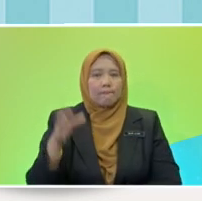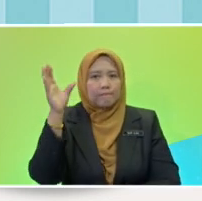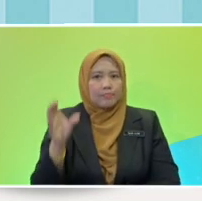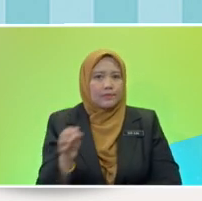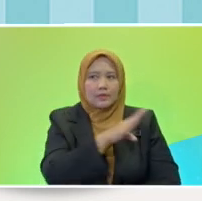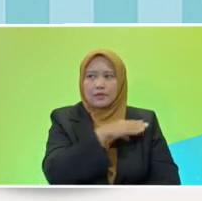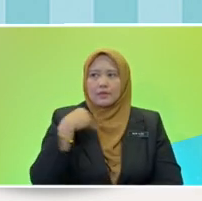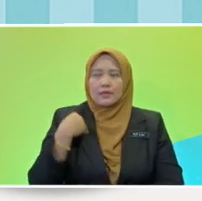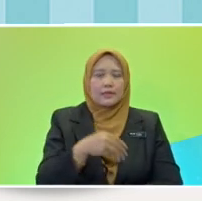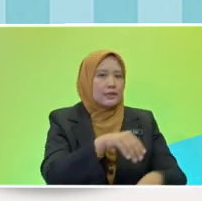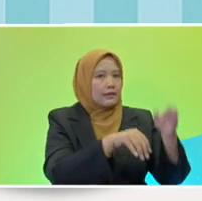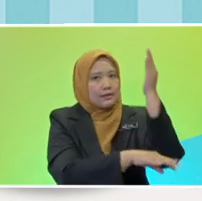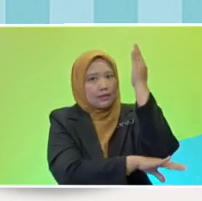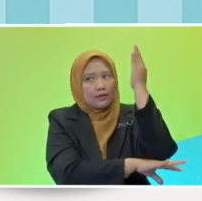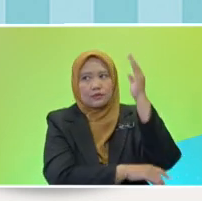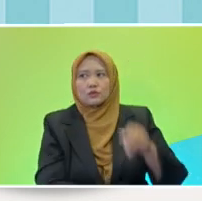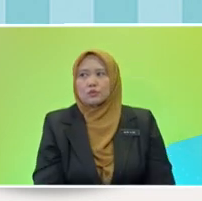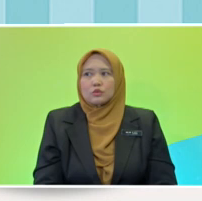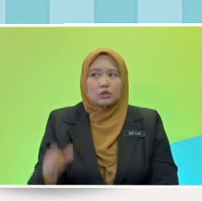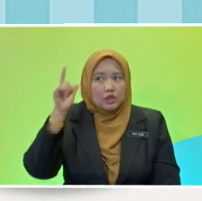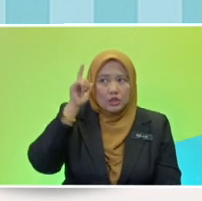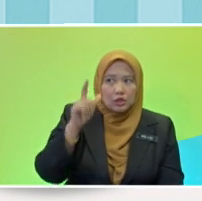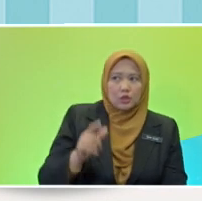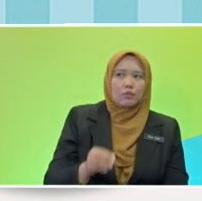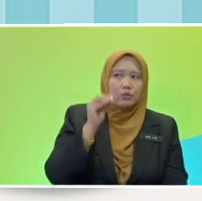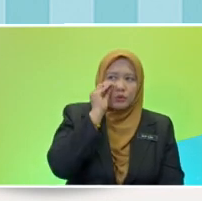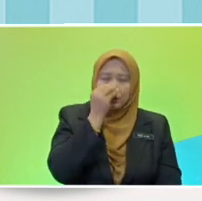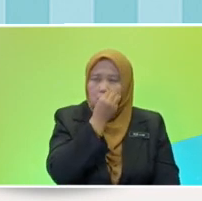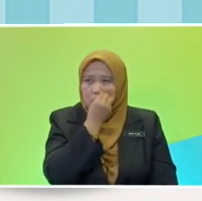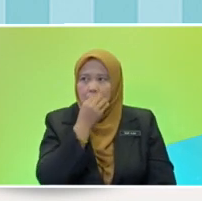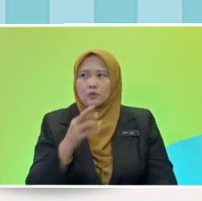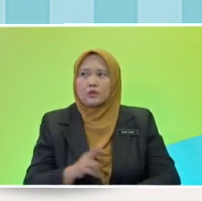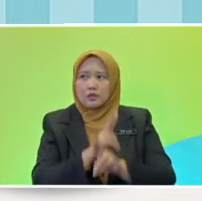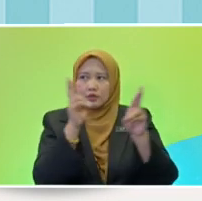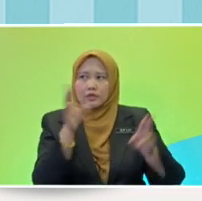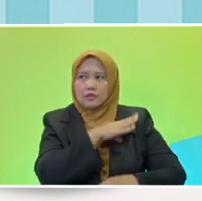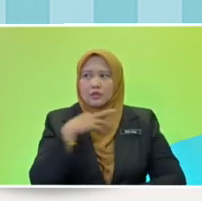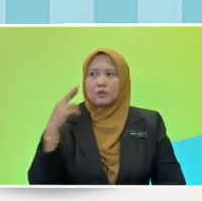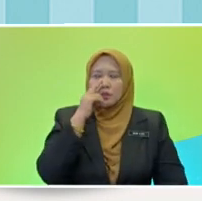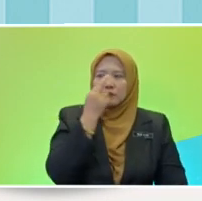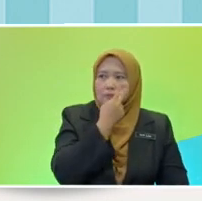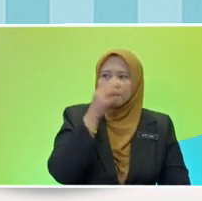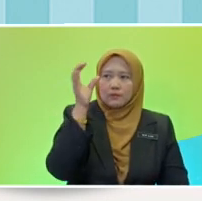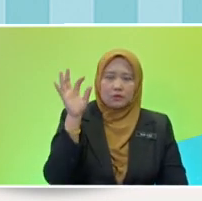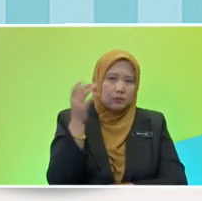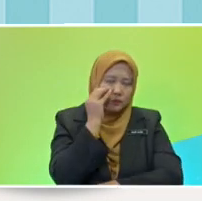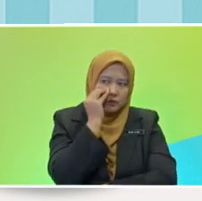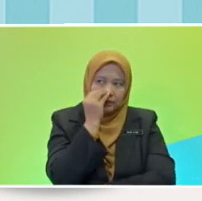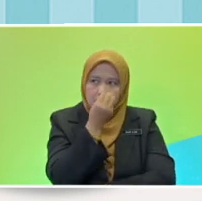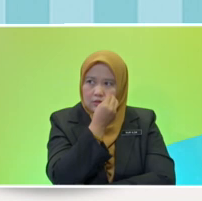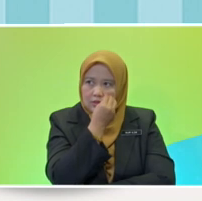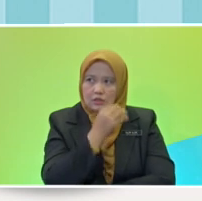kesimpulan yang kedua pokok bunga raya dan pokok Bunga Rose adalah berbunga pokok bunga raya dan pokok berurat